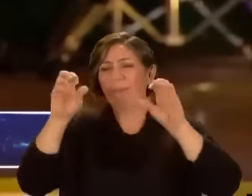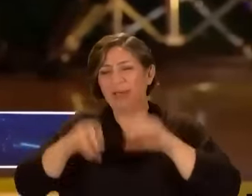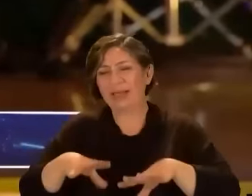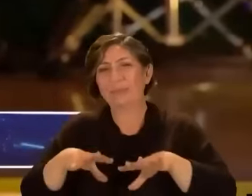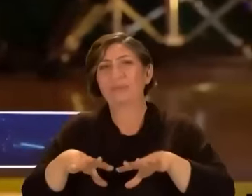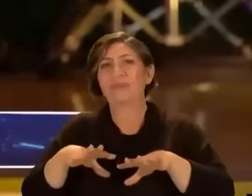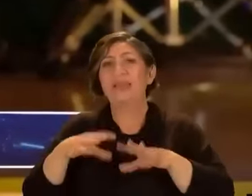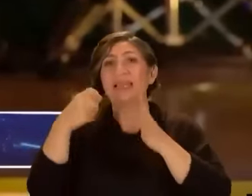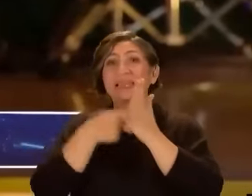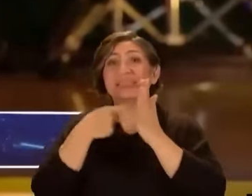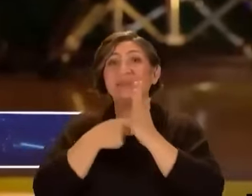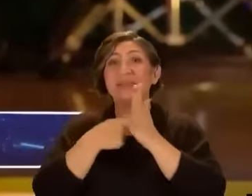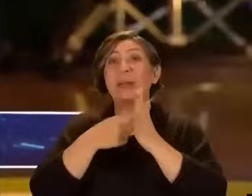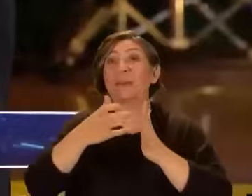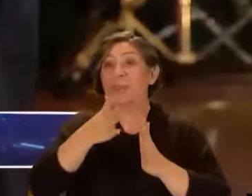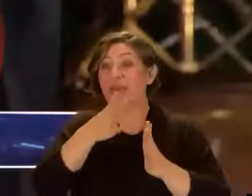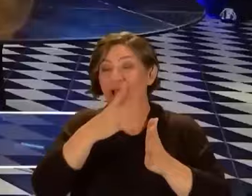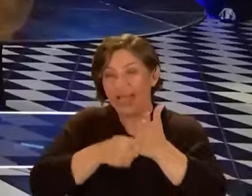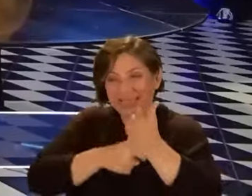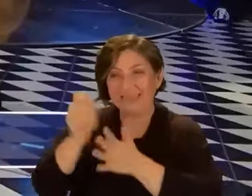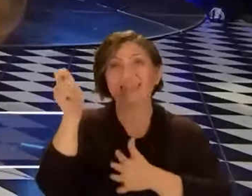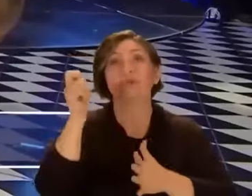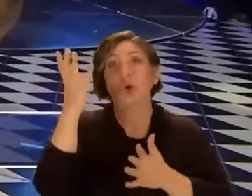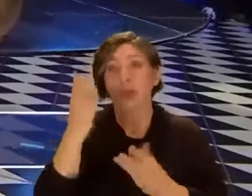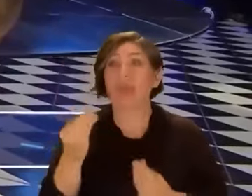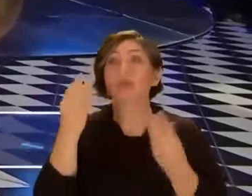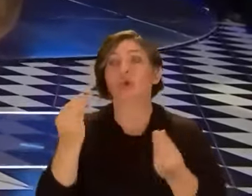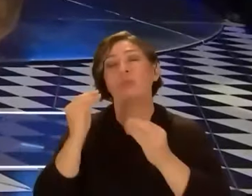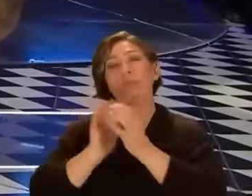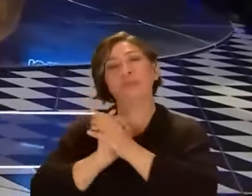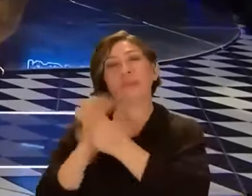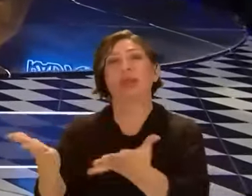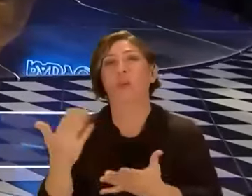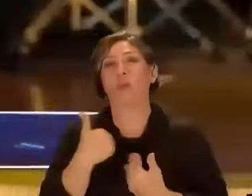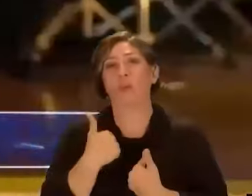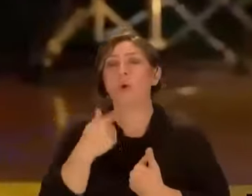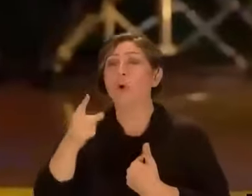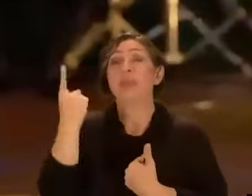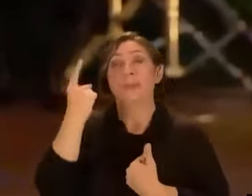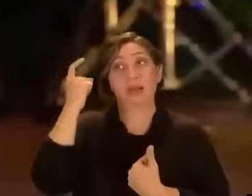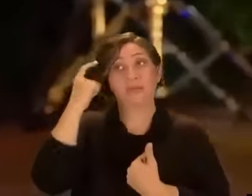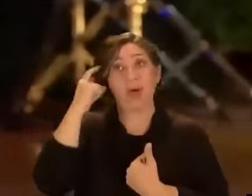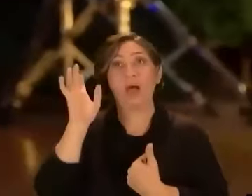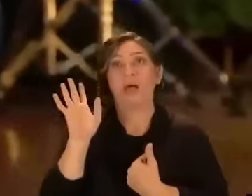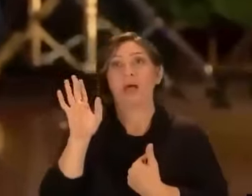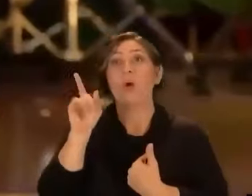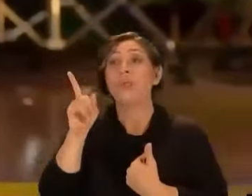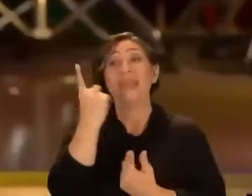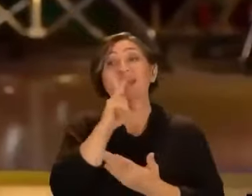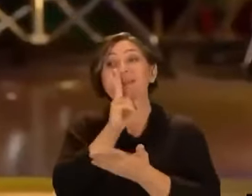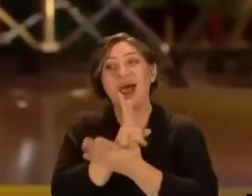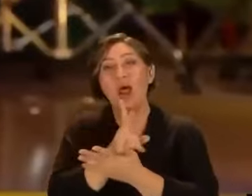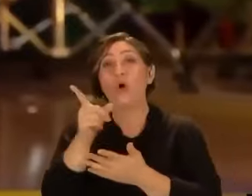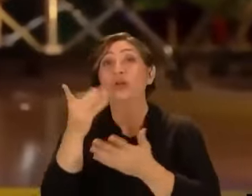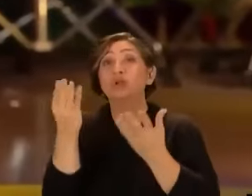de isimlerini kasten sildirmiş olanları da çok takdir ediyorum. Evet. O da bir kafa, o da bir karar